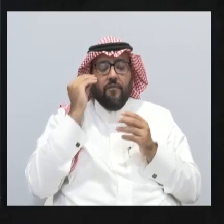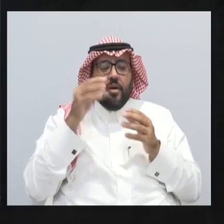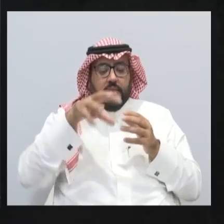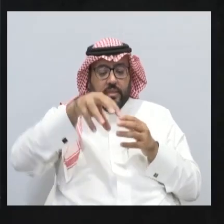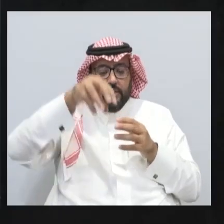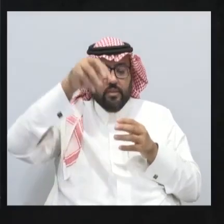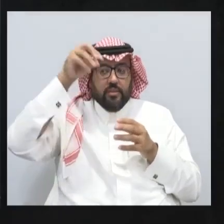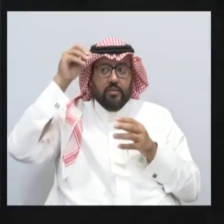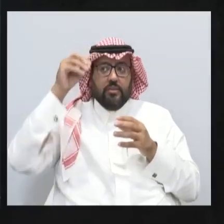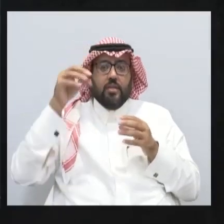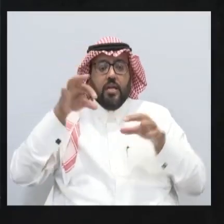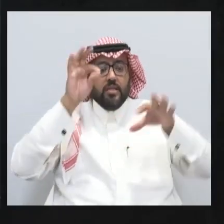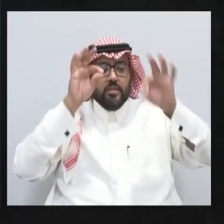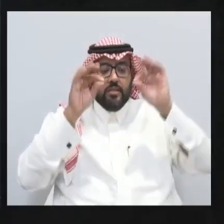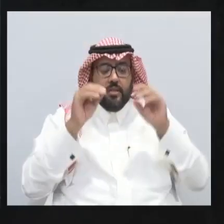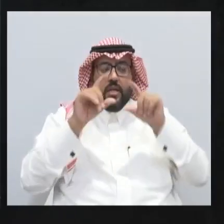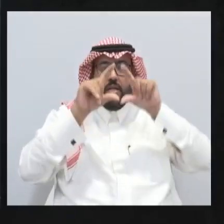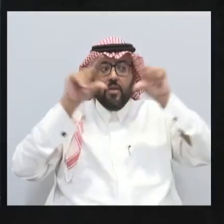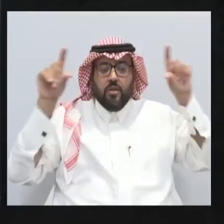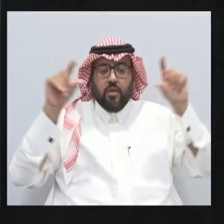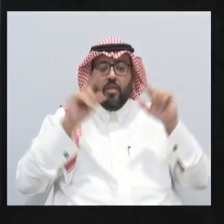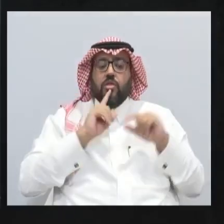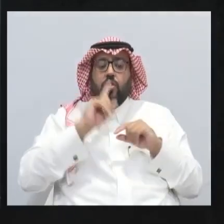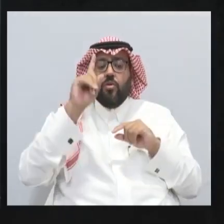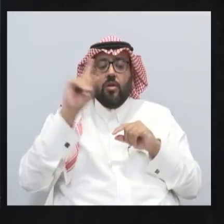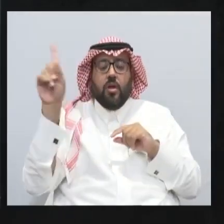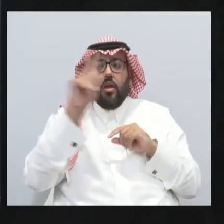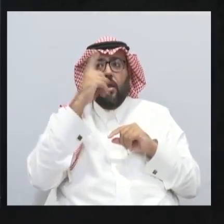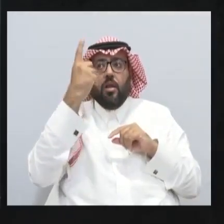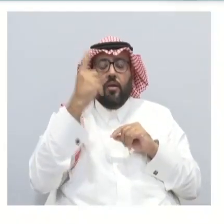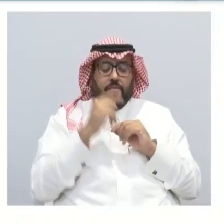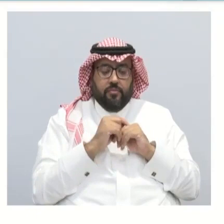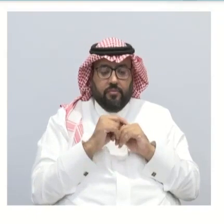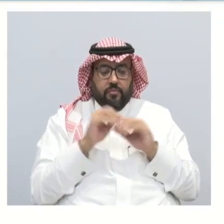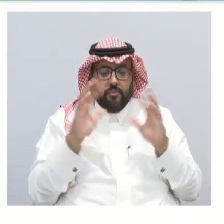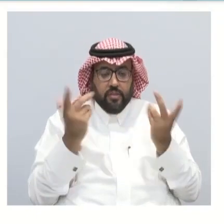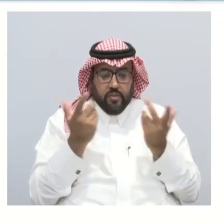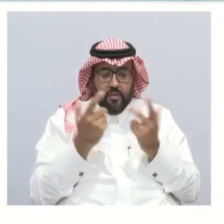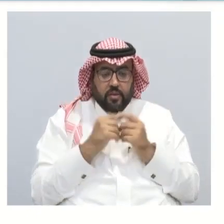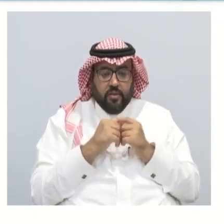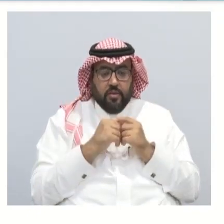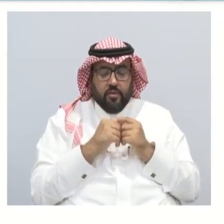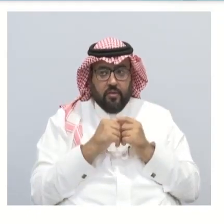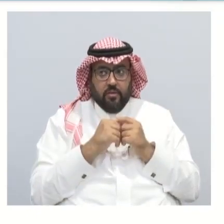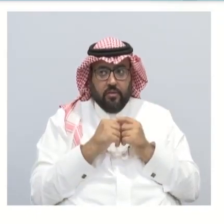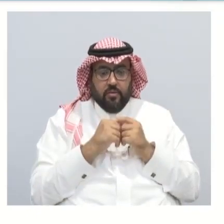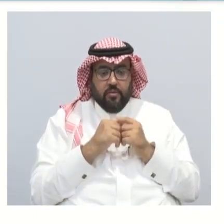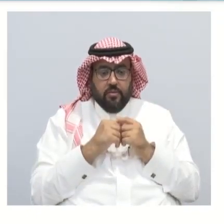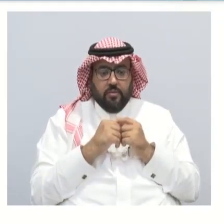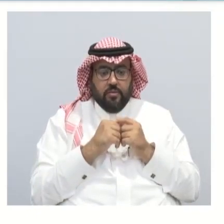نخرج ونستنتج تعريف توحيد الالوهيه فما هو تعريف توحيد الالوهيه